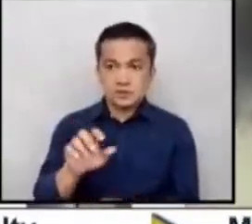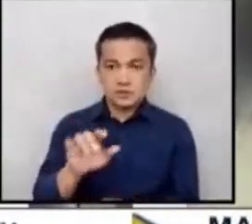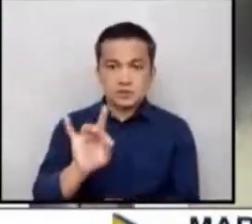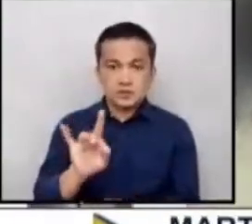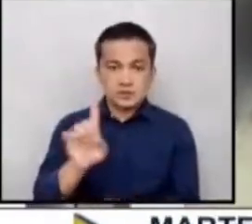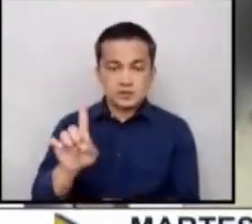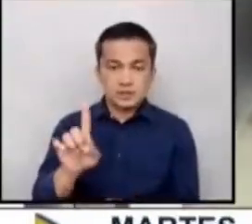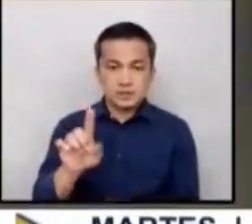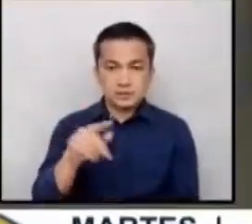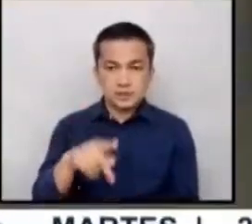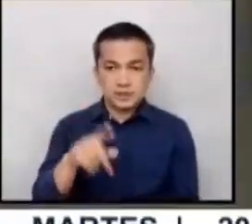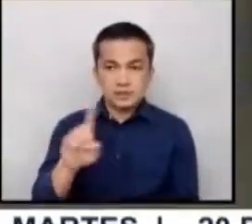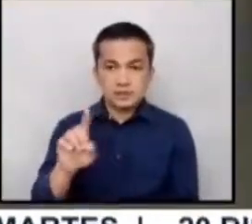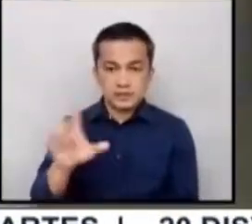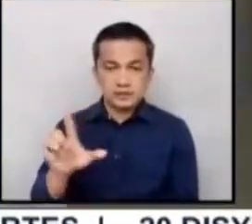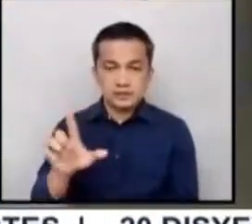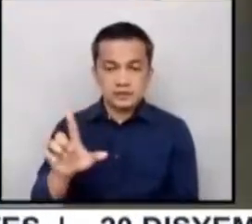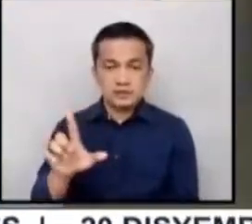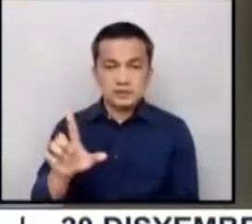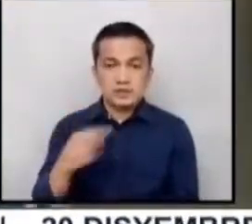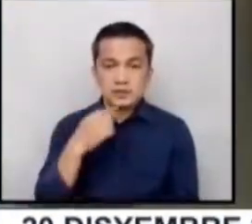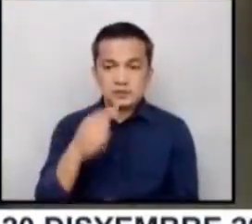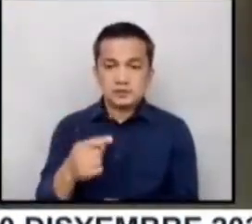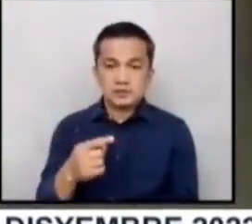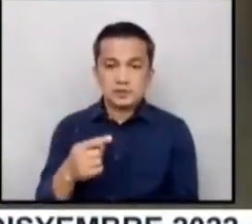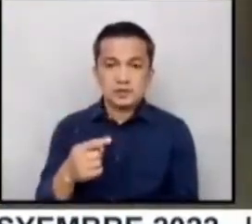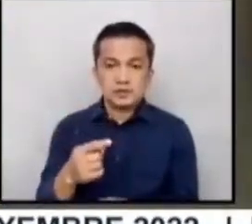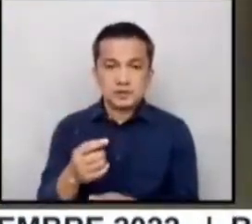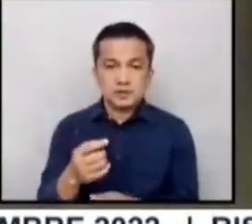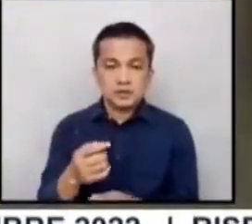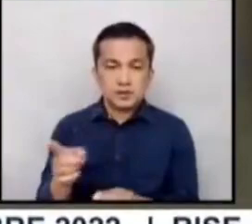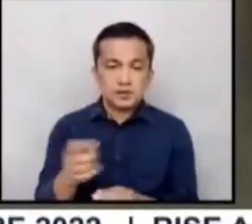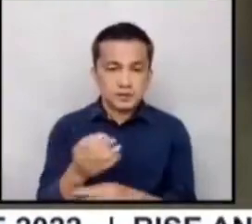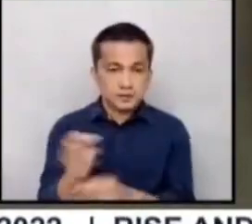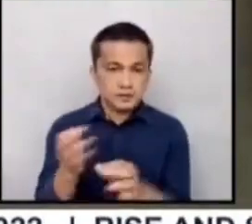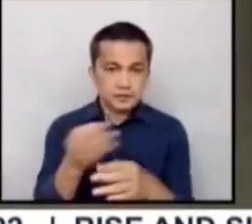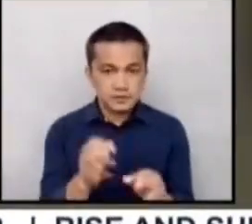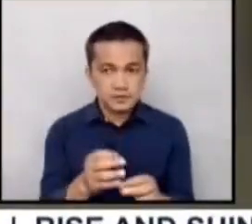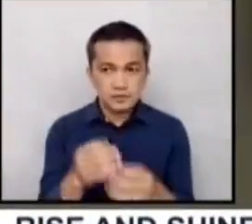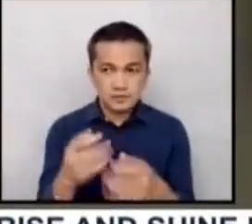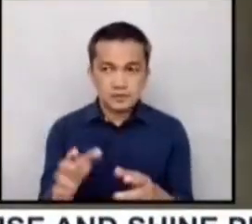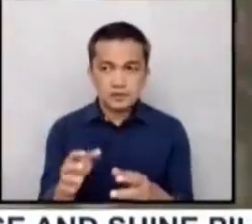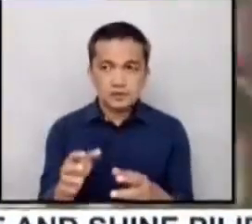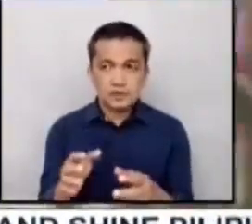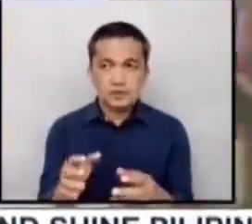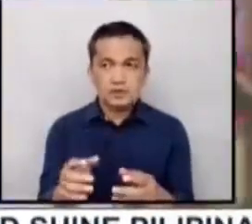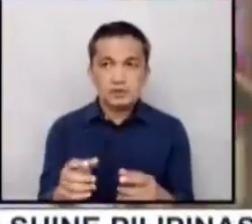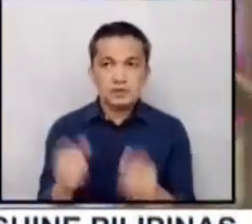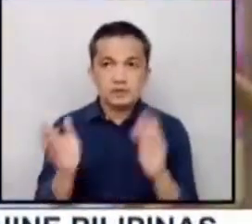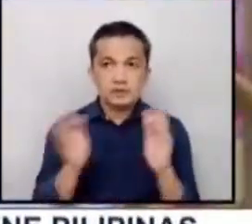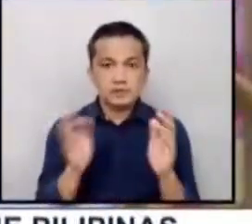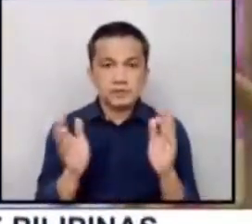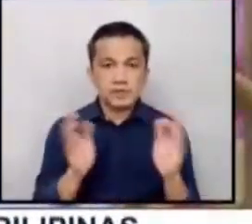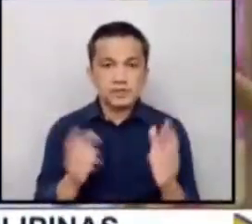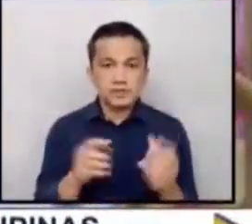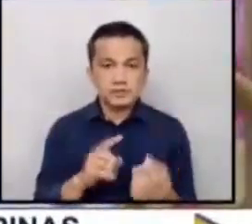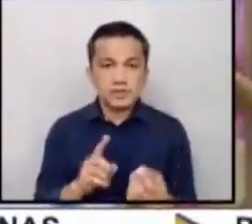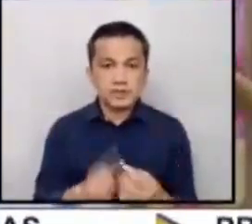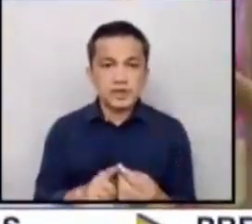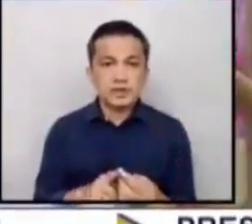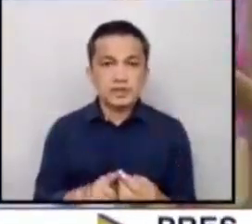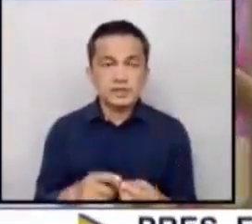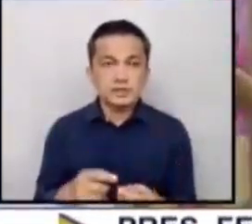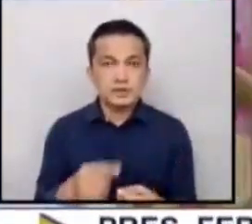deprived of liberty na kulminasyon ng pagpapalaya ng mga natapos pagsilbihan ang kanilang sentensya. Tema ng aktibidad